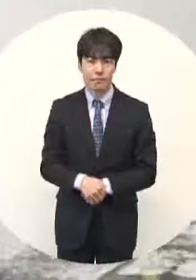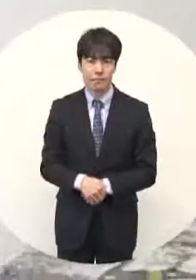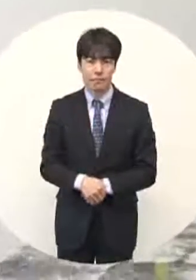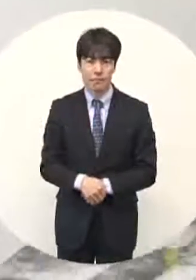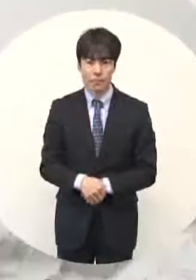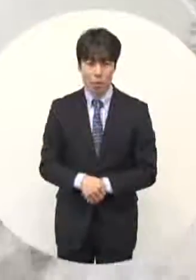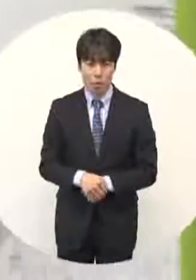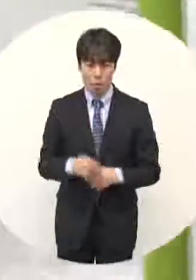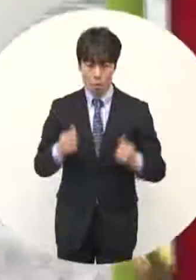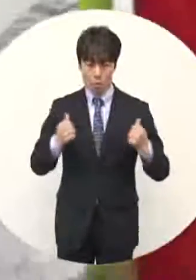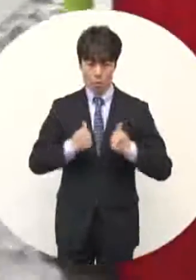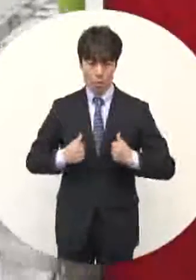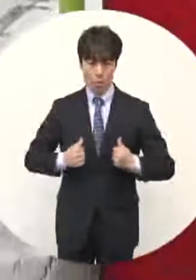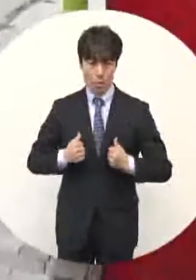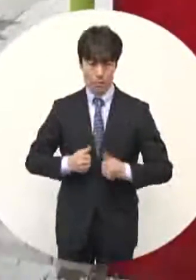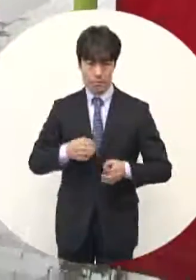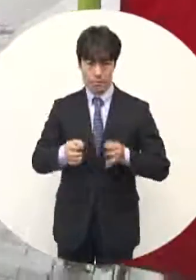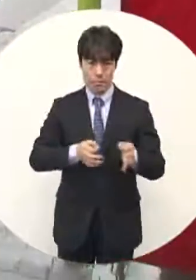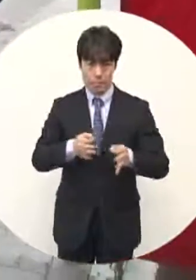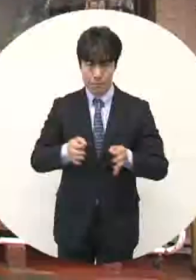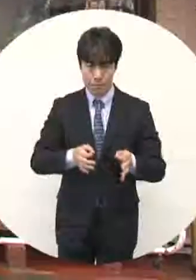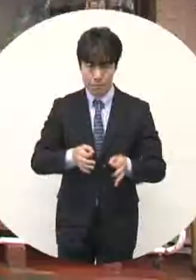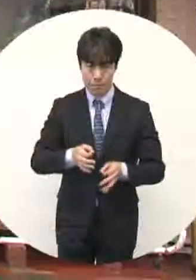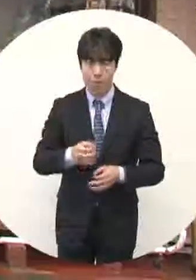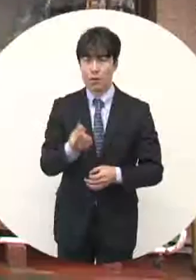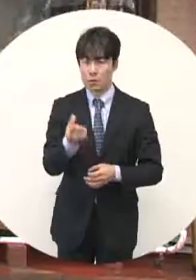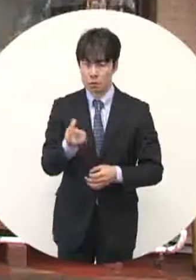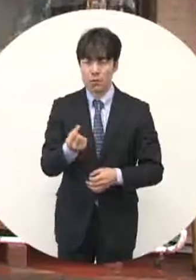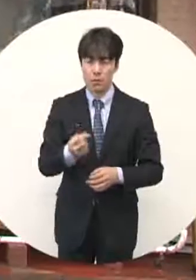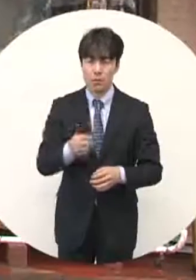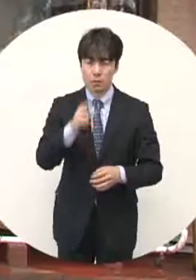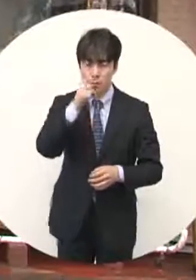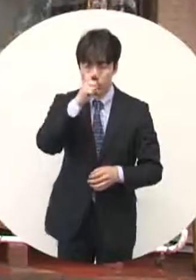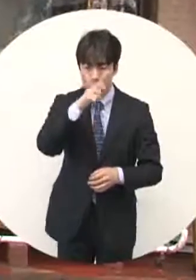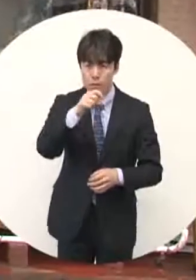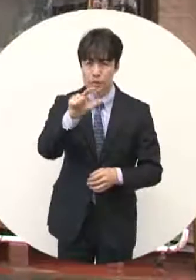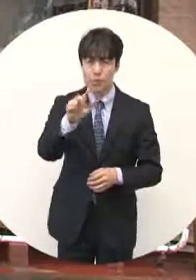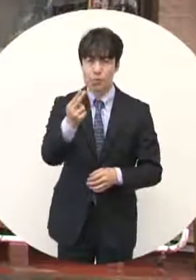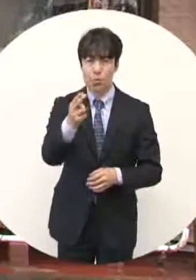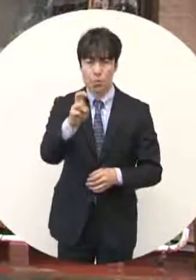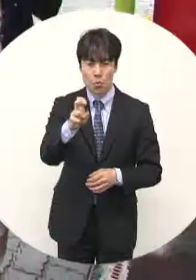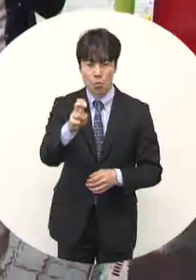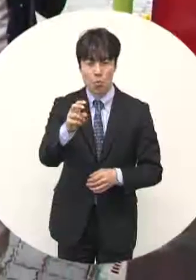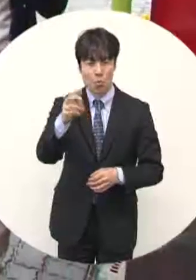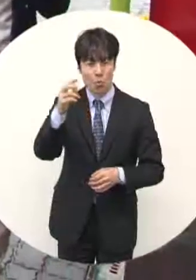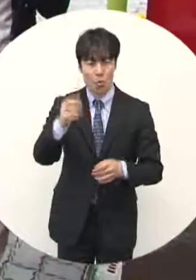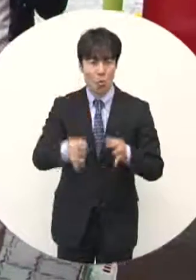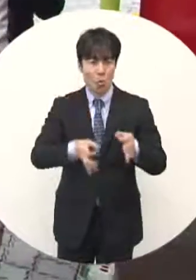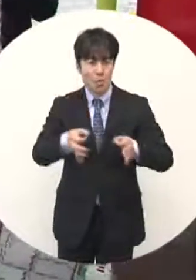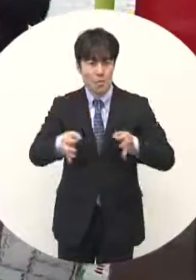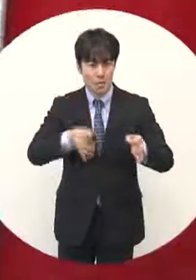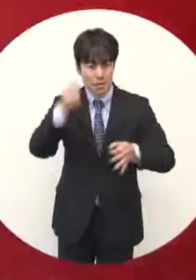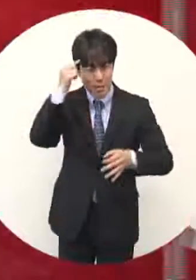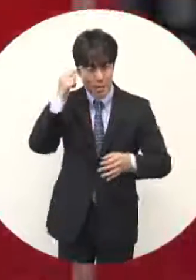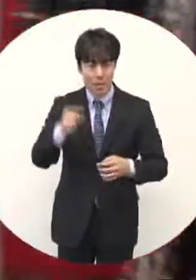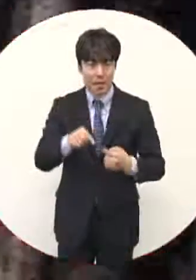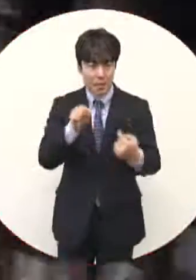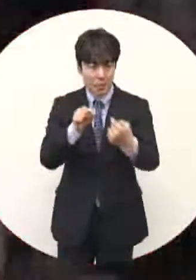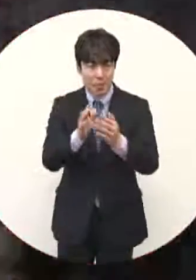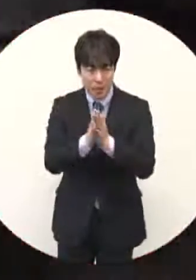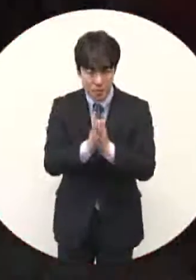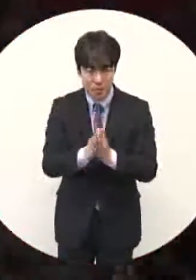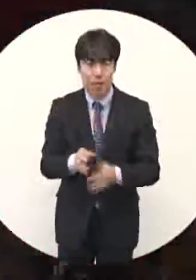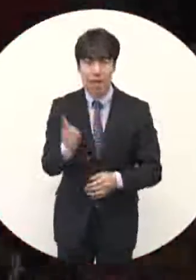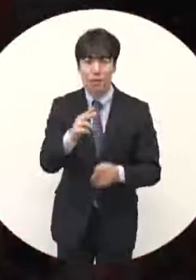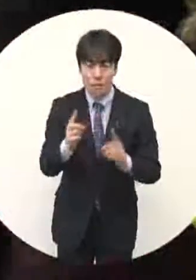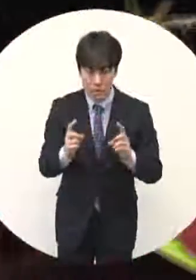こちら、洋品店ですかね。 そうです ね、 レトロなお店ですけど、うん、ちょっと行ってみましょうか。 行ってみますか。 じゃあ、はい、よろしくお願いします。 こんにち